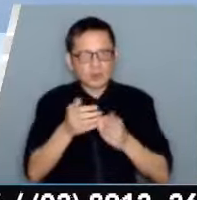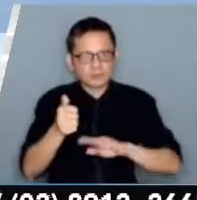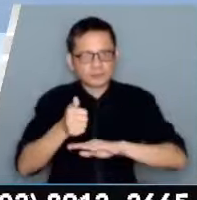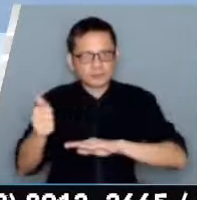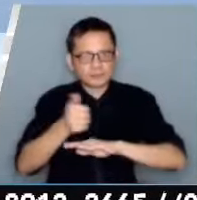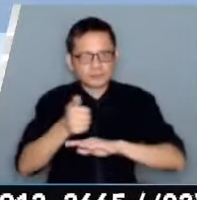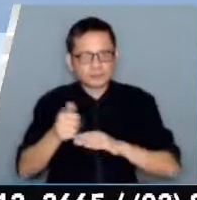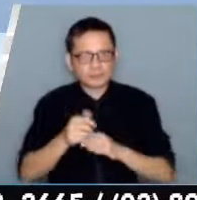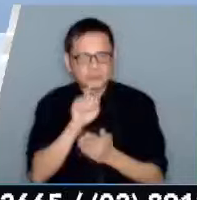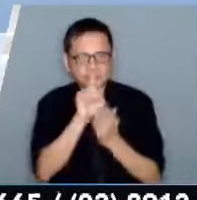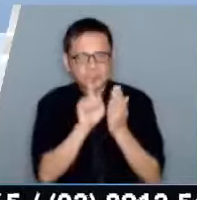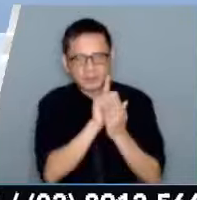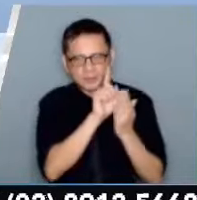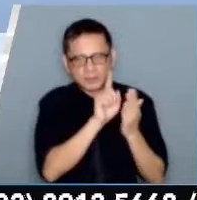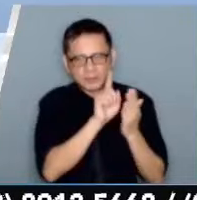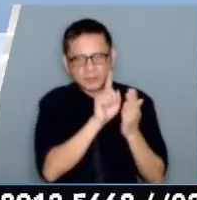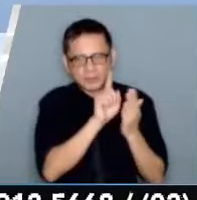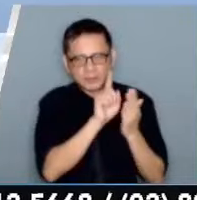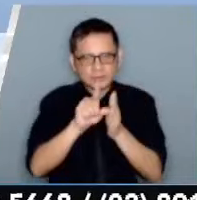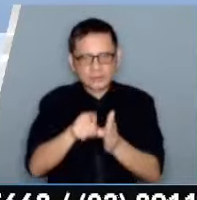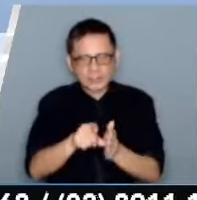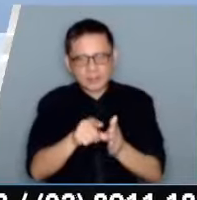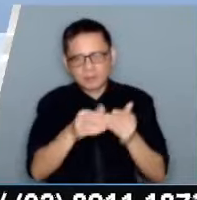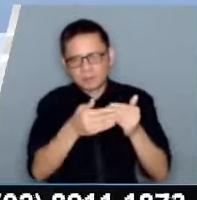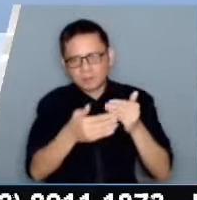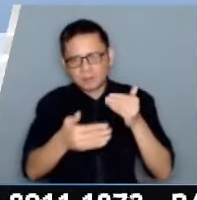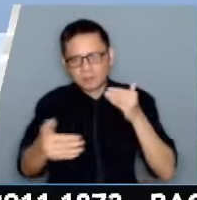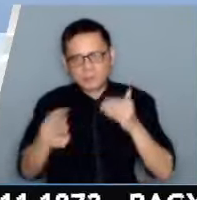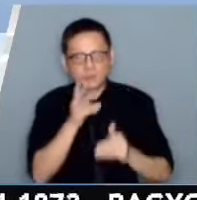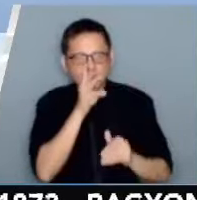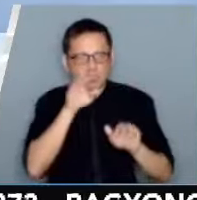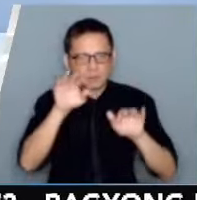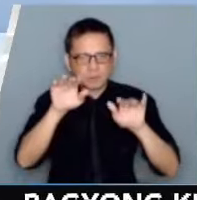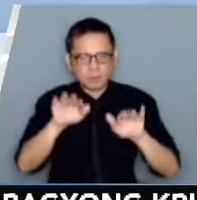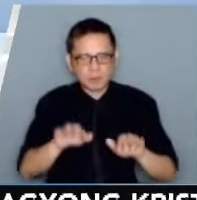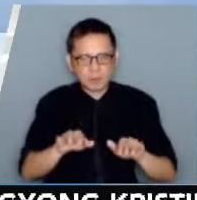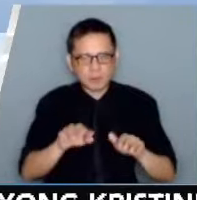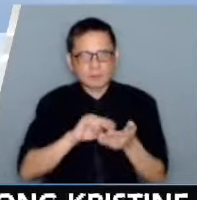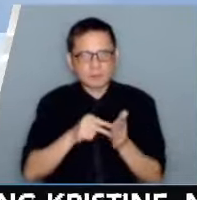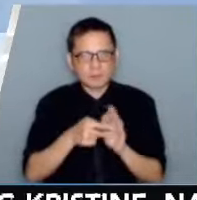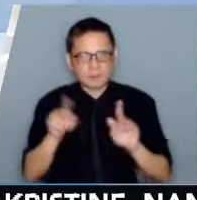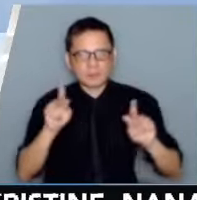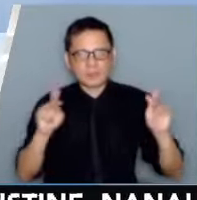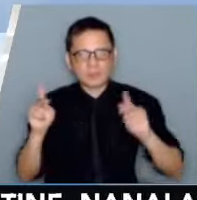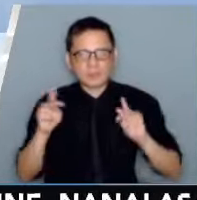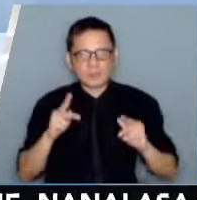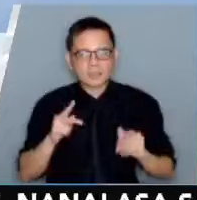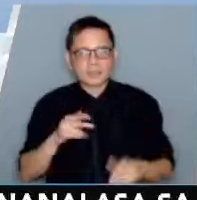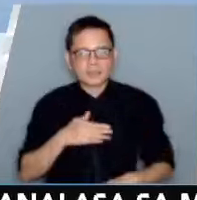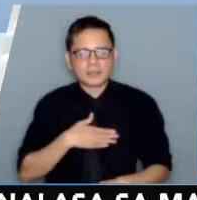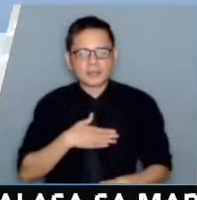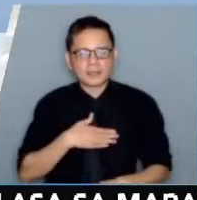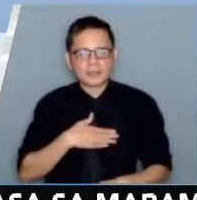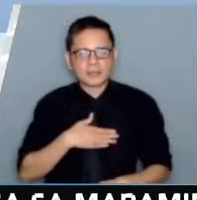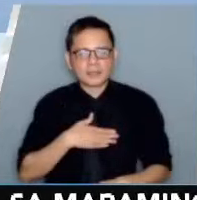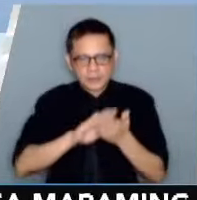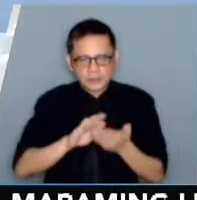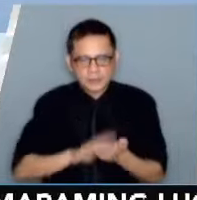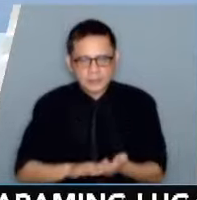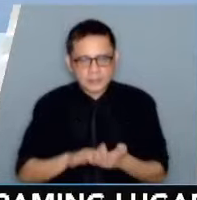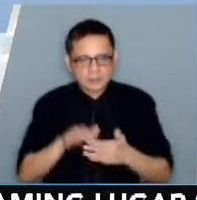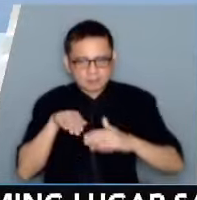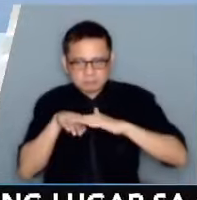unti-unti nang humuhupa ang baha. Nagsimula nang linisin ng ilang residente ang mga bahay nilang pinasok ng maitim at maduming